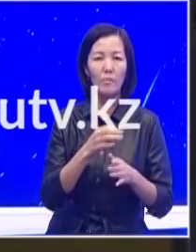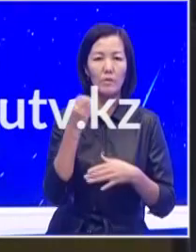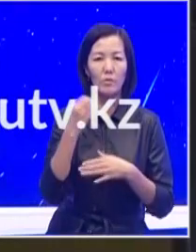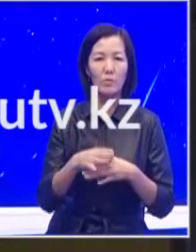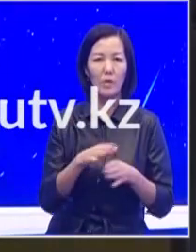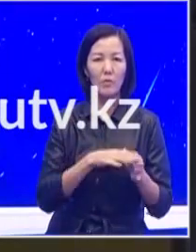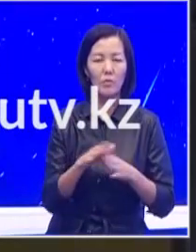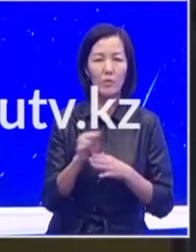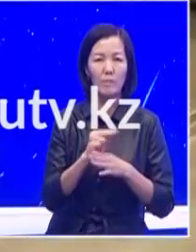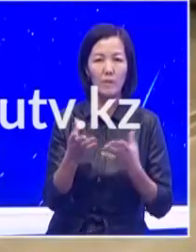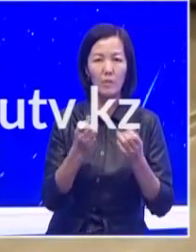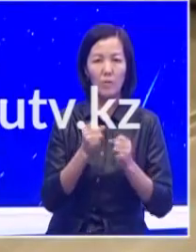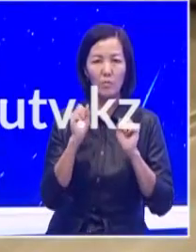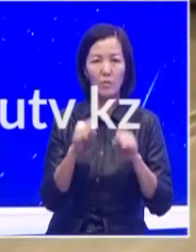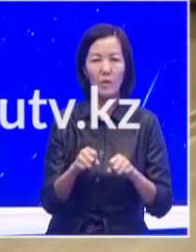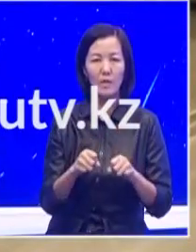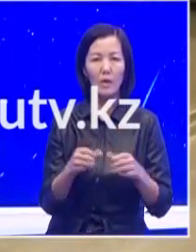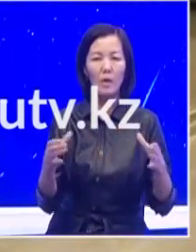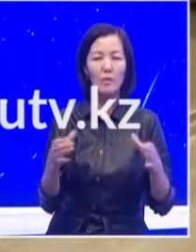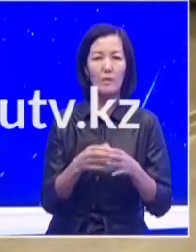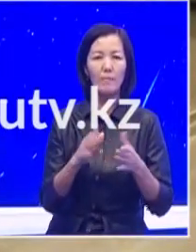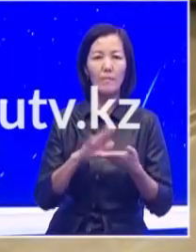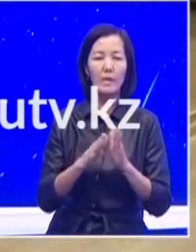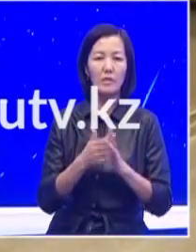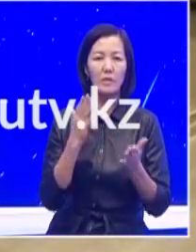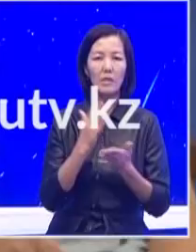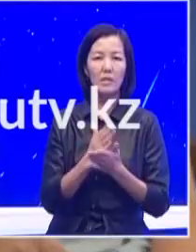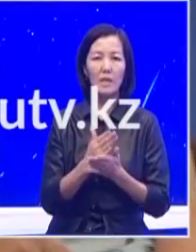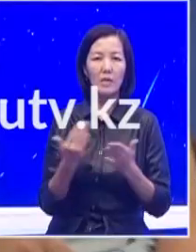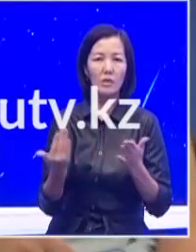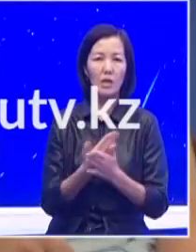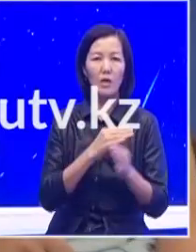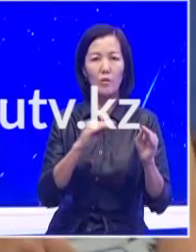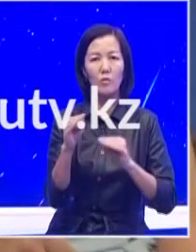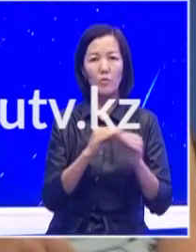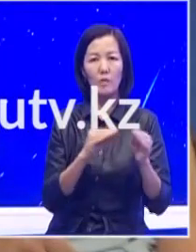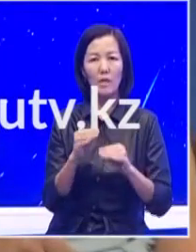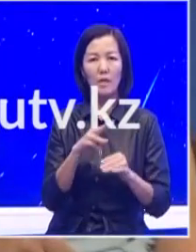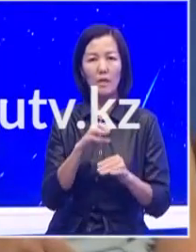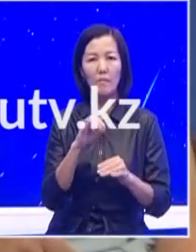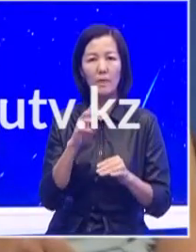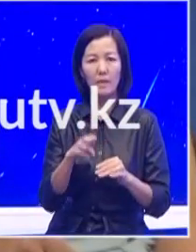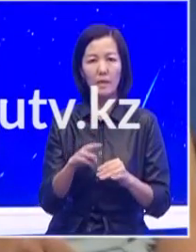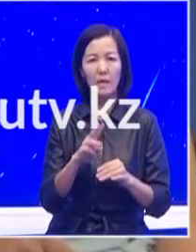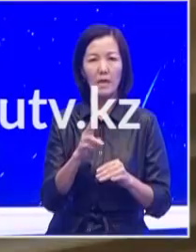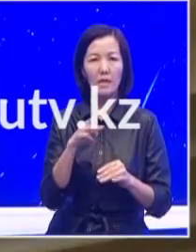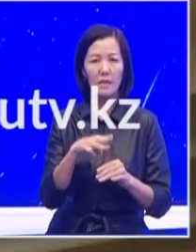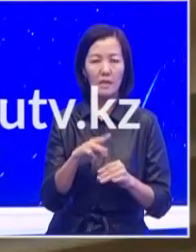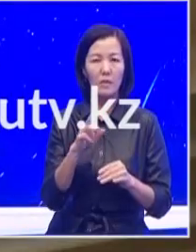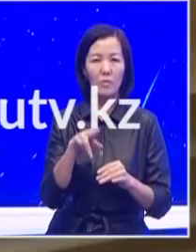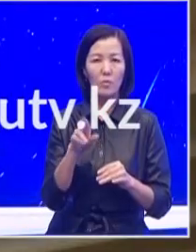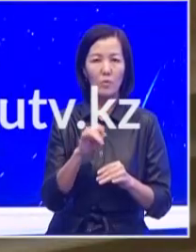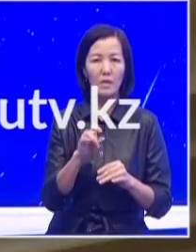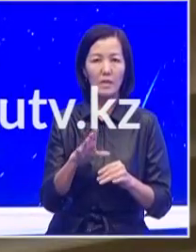орталығынан толыққанды емделе алады. Ол үшін бұл бөлімшеде бар жағдай жасалған, жаңа құрылғылармен жабдықталған. МРТ, КТ,